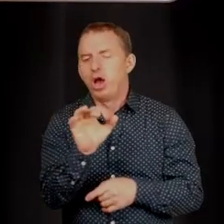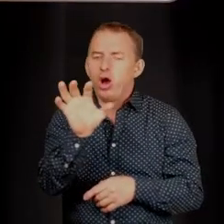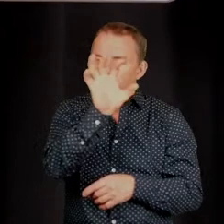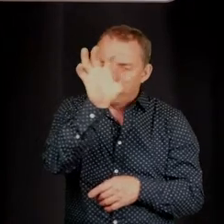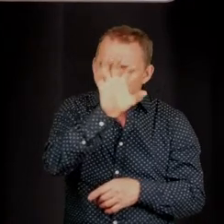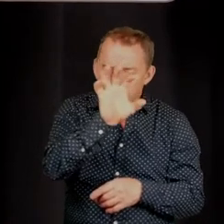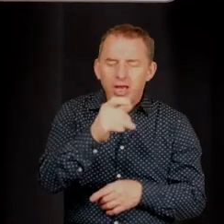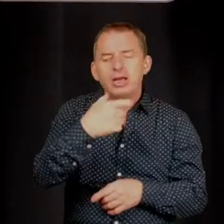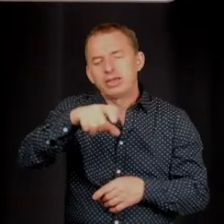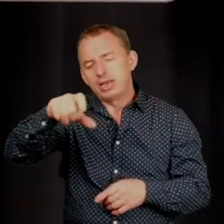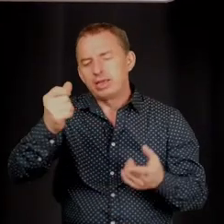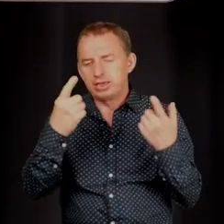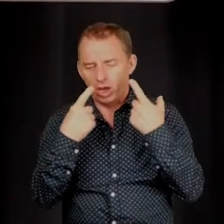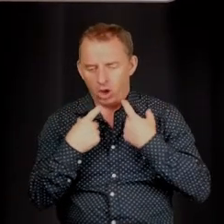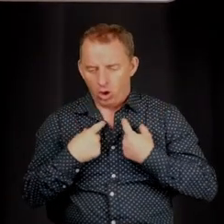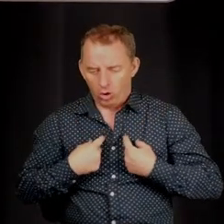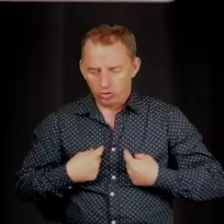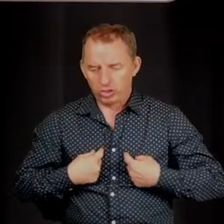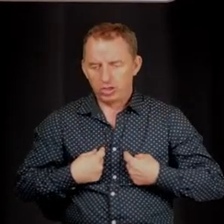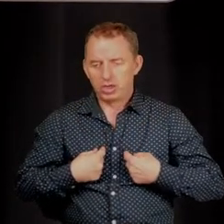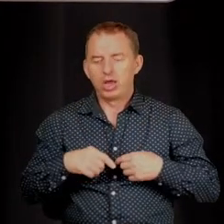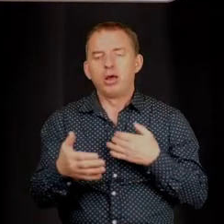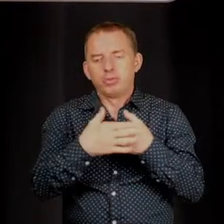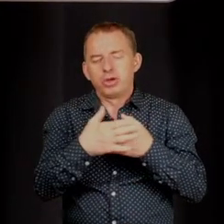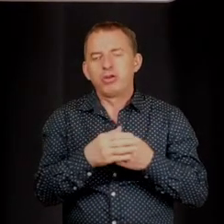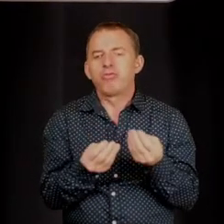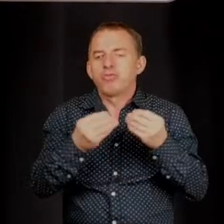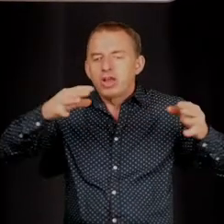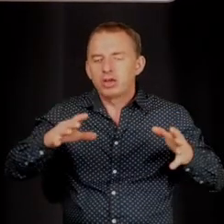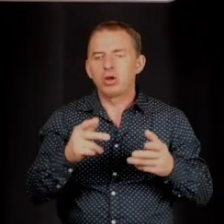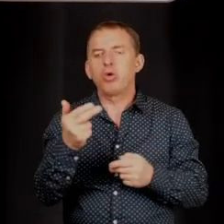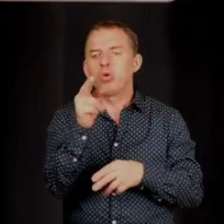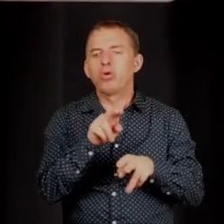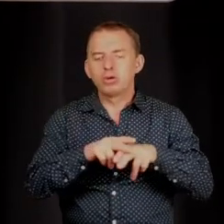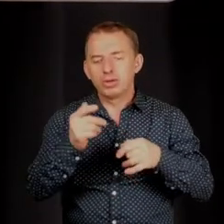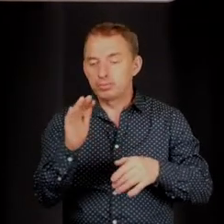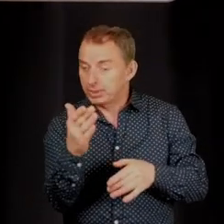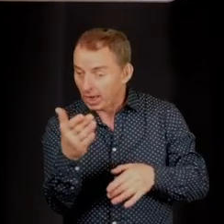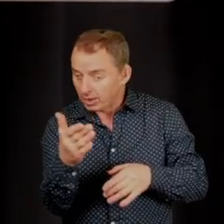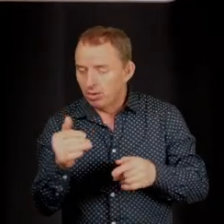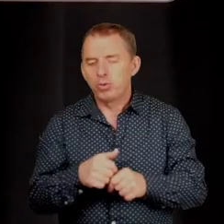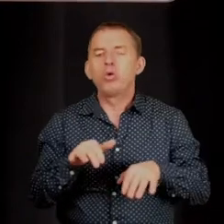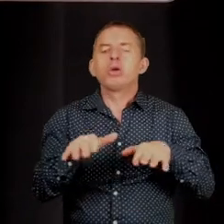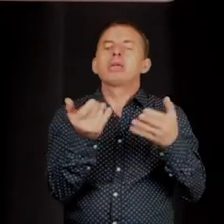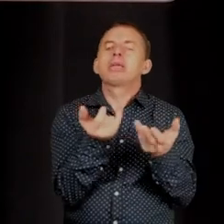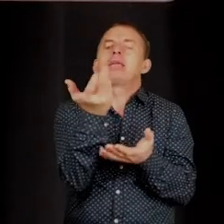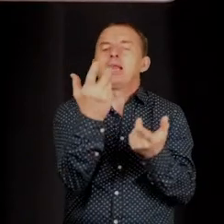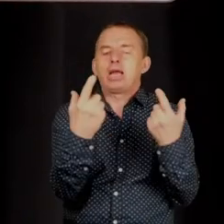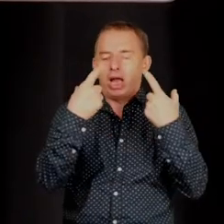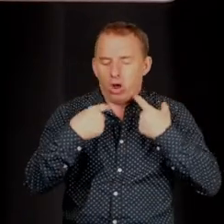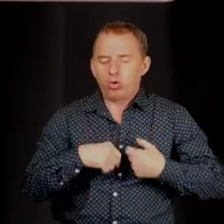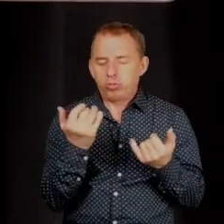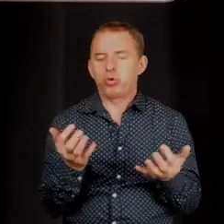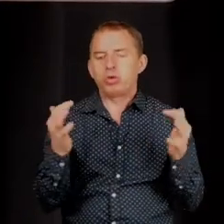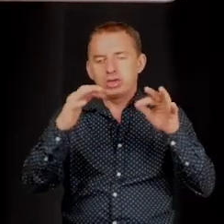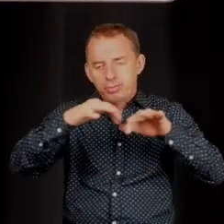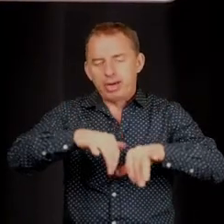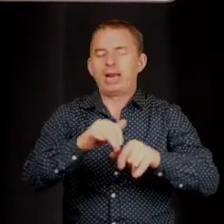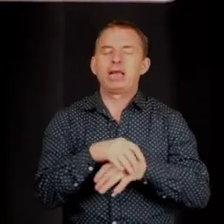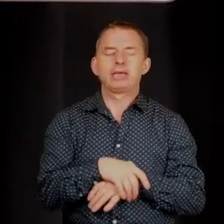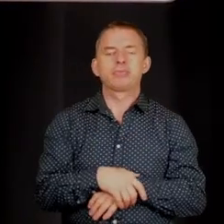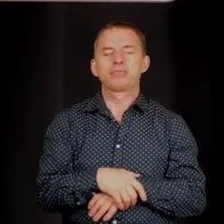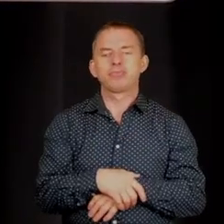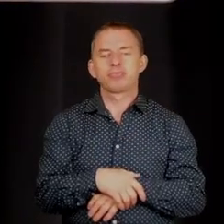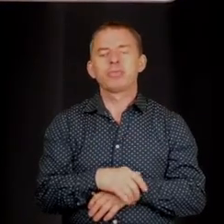nas setki osób, dlatego że przy wielu z tych urządzeń po kilka osób było zebranych. And hundreds of more people watch the day after.